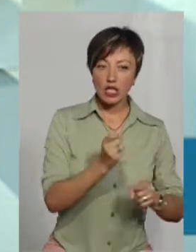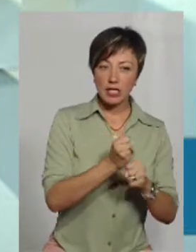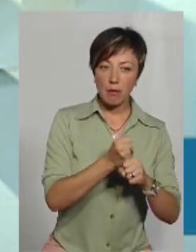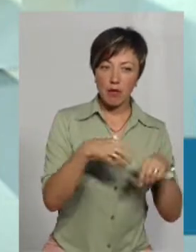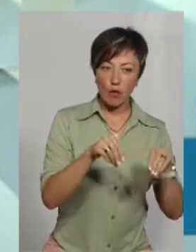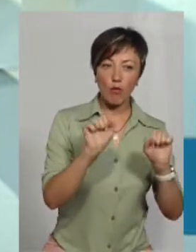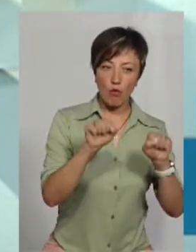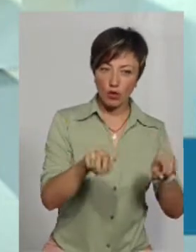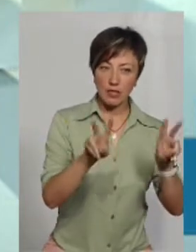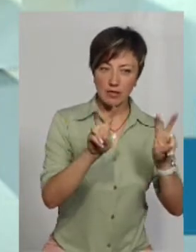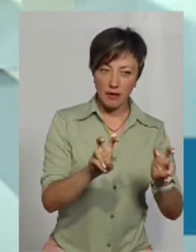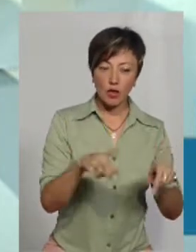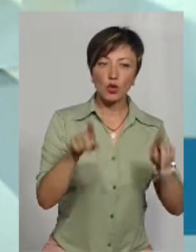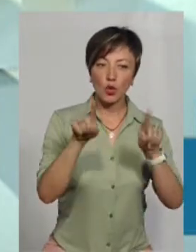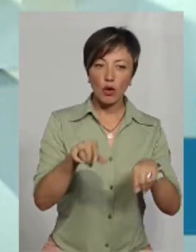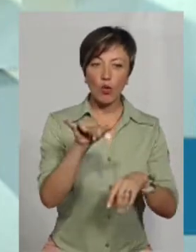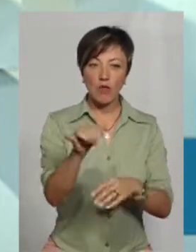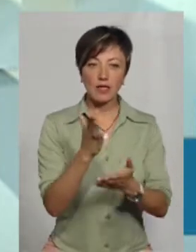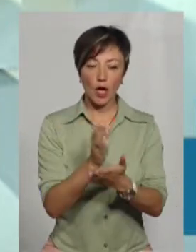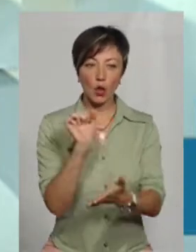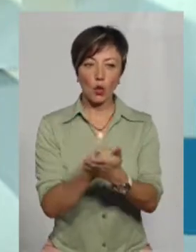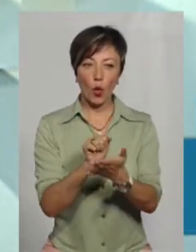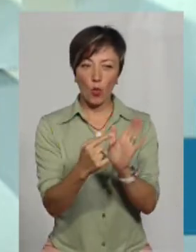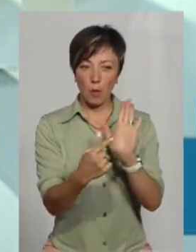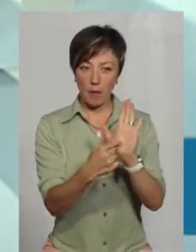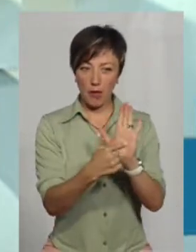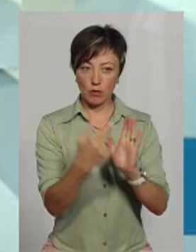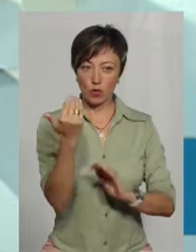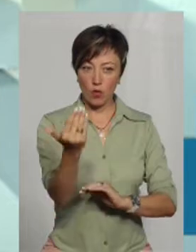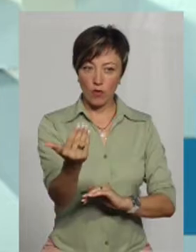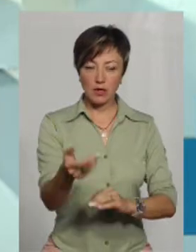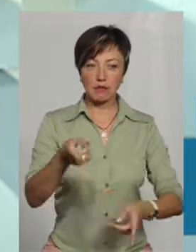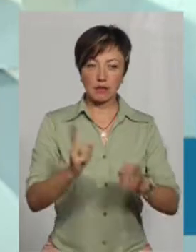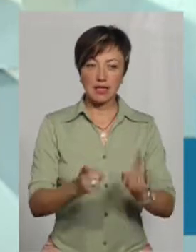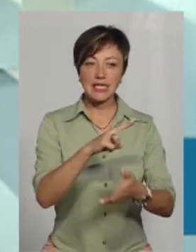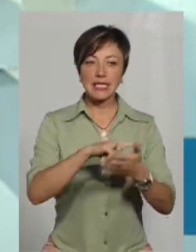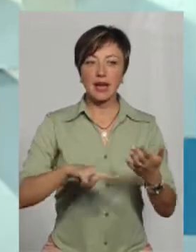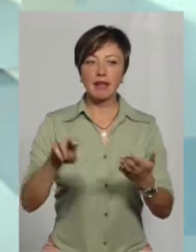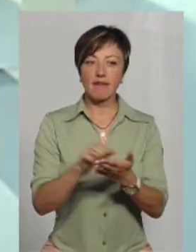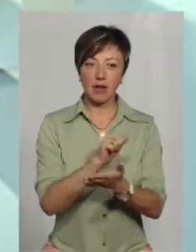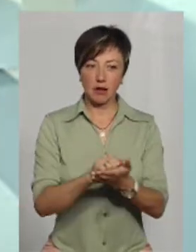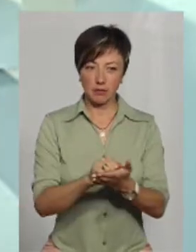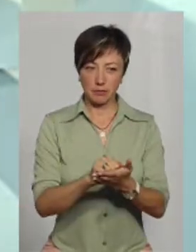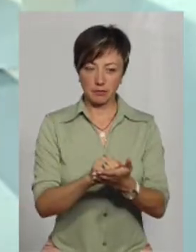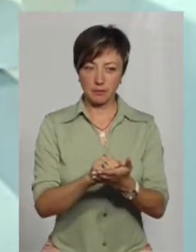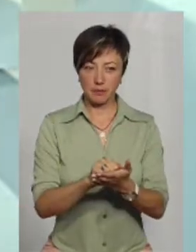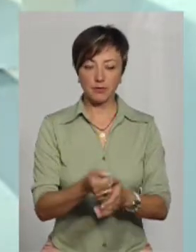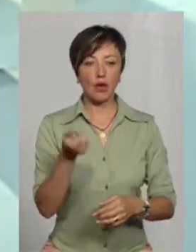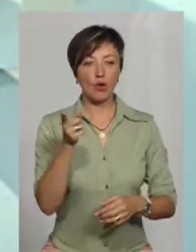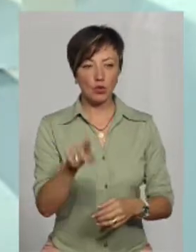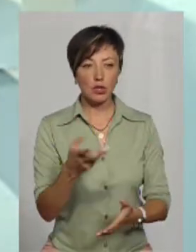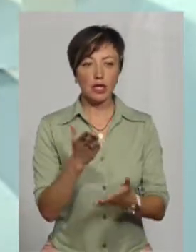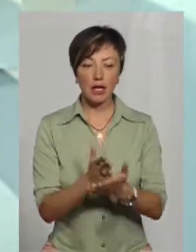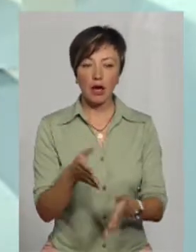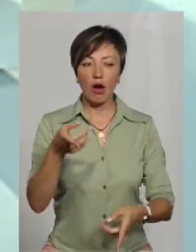ви можете називатися тільки тоді, коли у вас є бумажка, що ви органічне, тобто сертифікат. Бумажка, тобто сертифікат. Да. Угу. От тоді воно вже